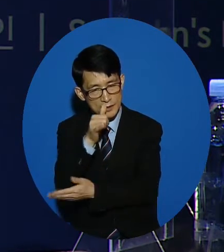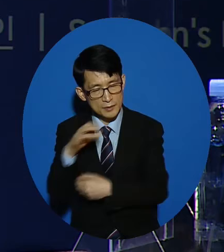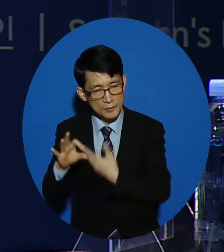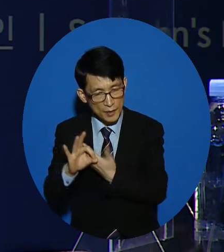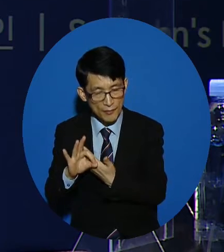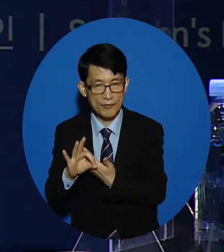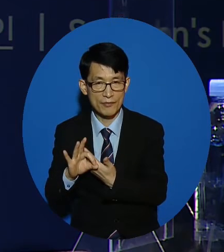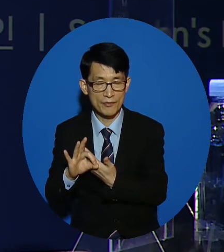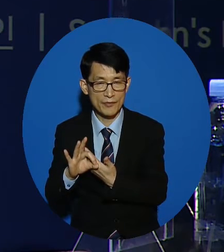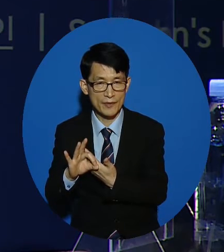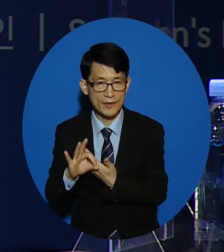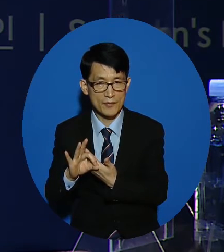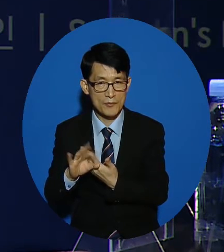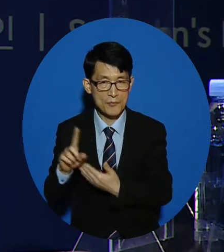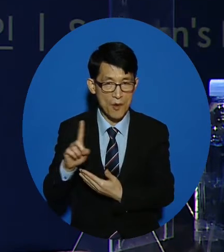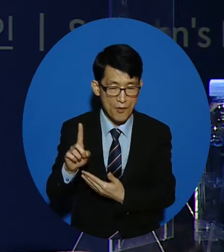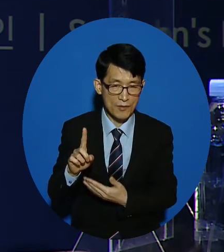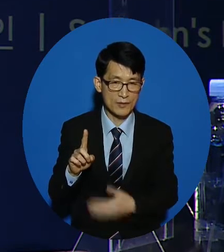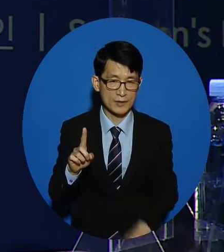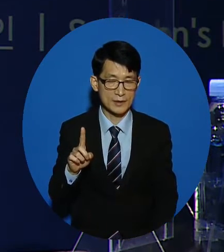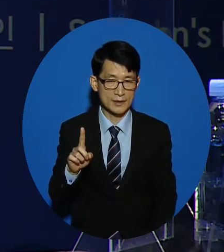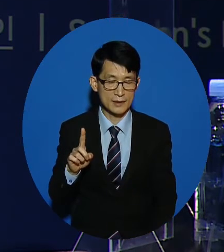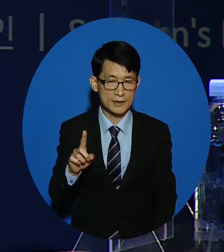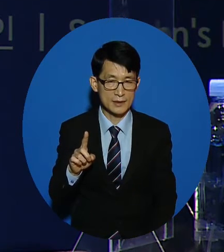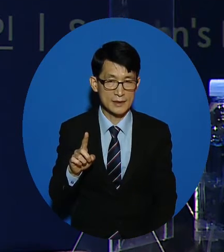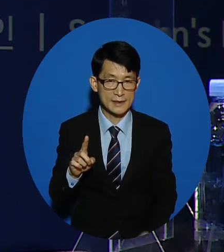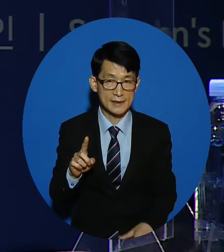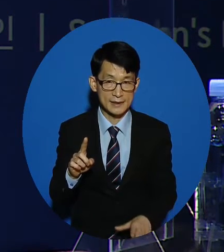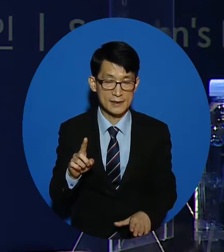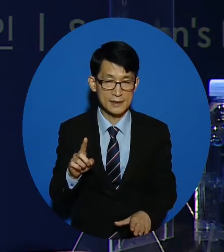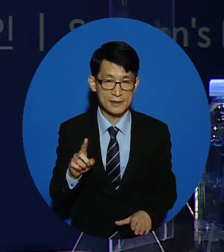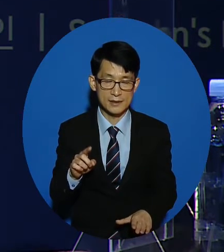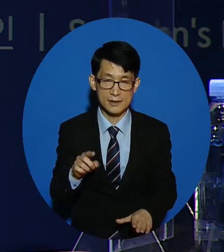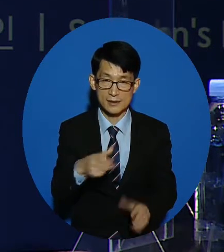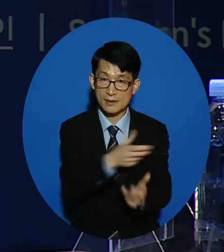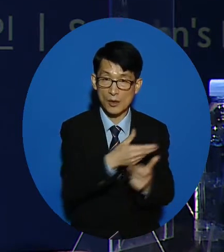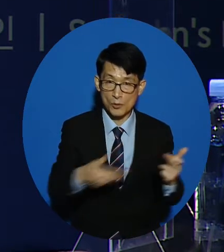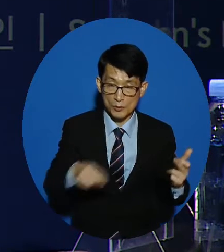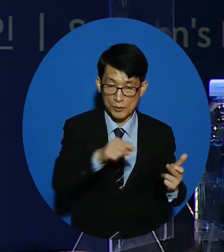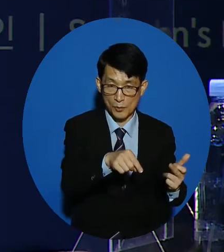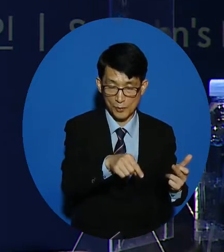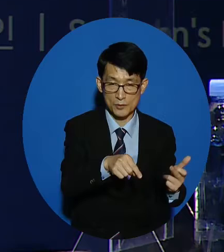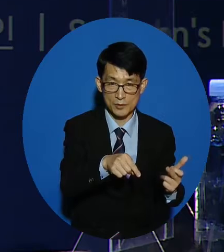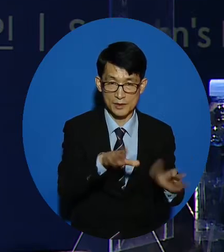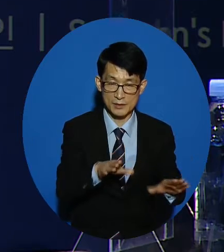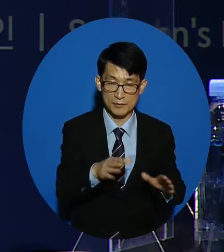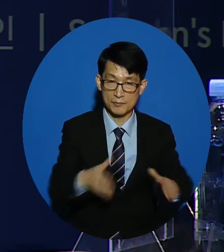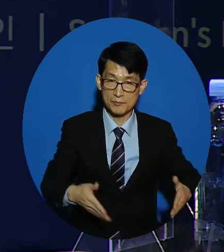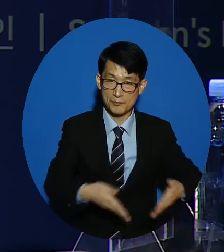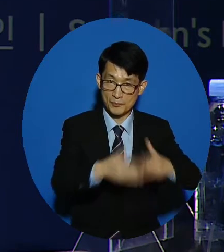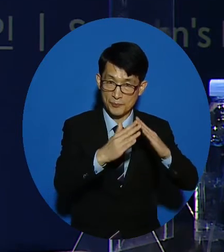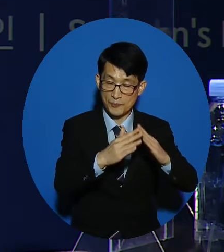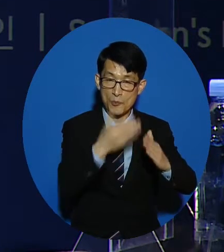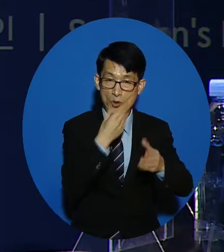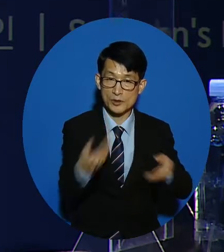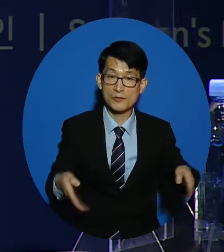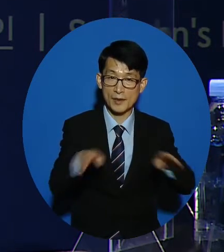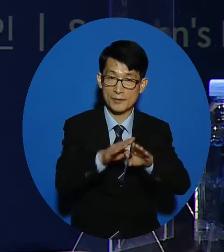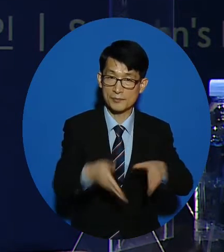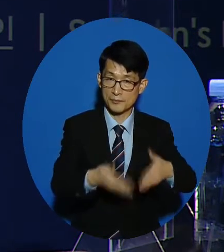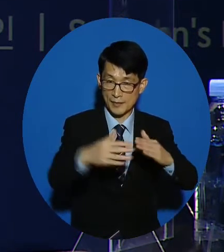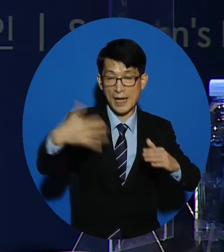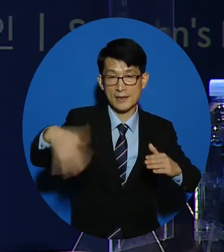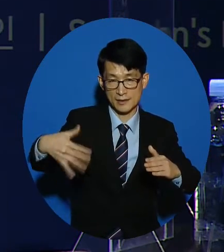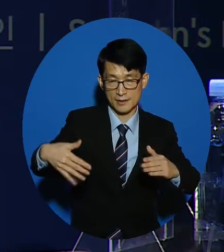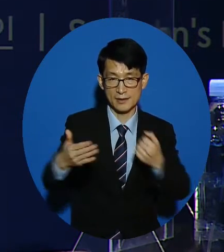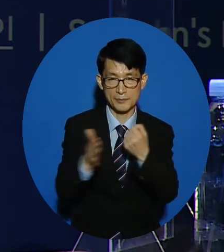같습니다. 이 강원도 역시 마찬가지로 정책을 이 시각장애인 분들에게 서비스를